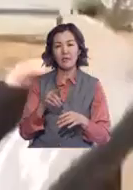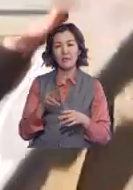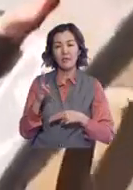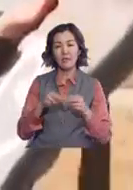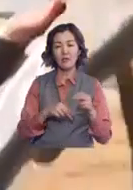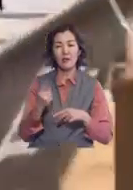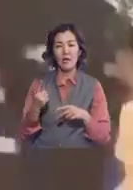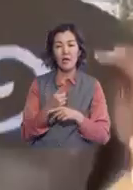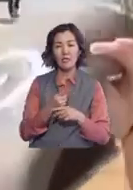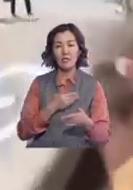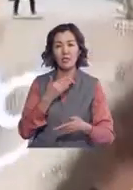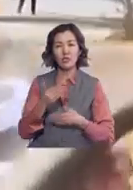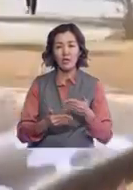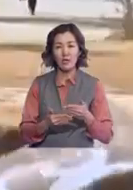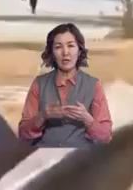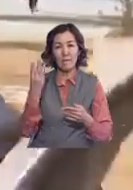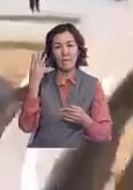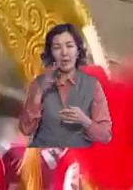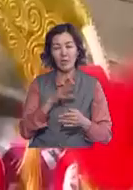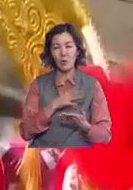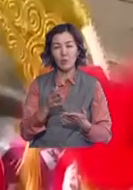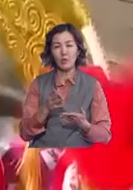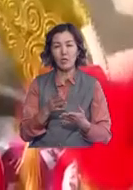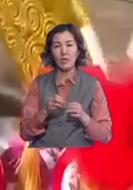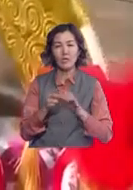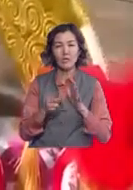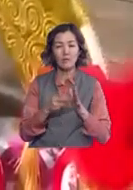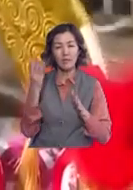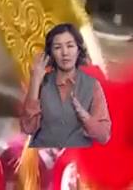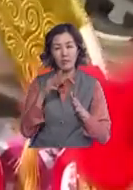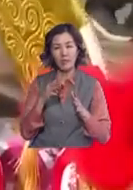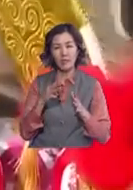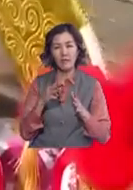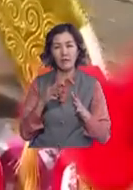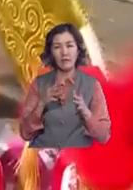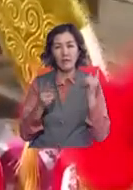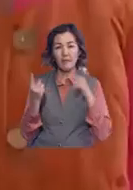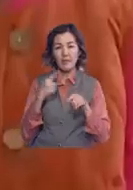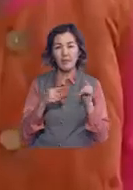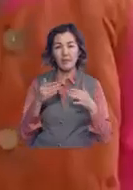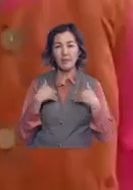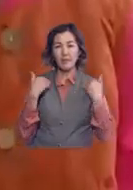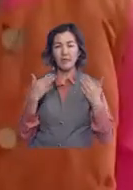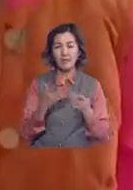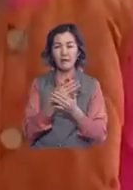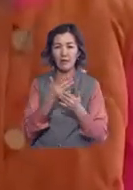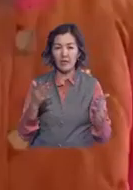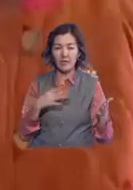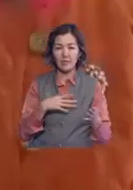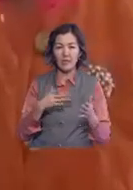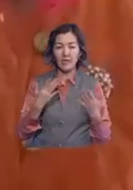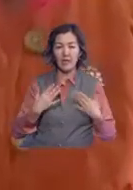бренду». Коллекцию собственных работ представили 17 местных дизайнеров. Около сотни классических и сценических моделей